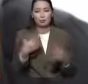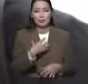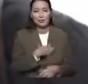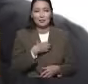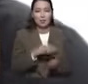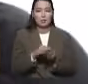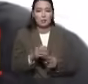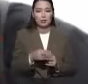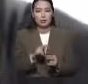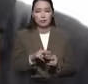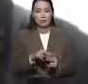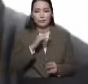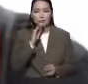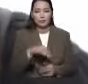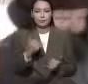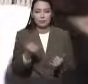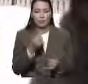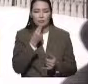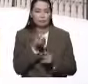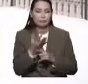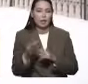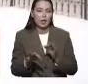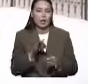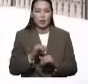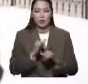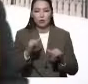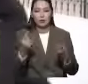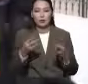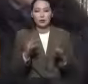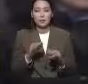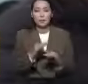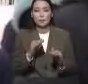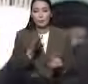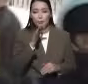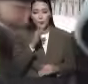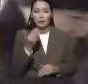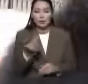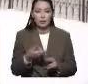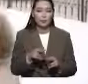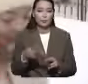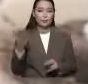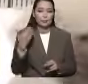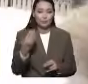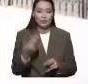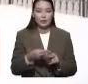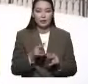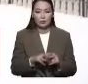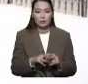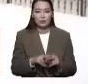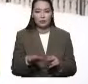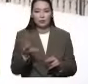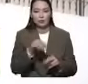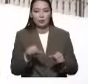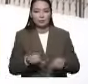ендік. Бұл енді ысырапшылдық деп ойлаймын. Бұрын малдар болған уақытта, сол уақытта құр мал басып кетпесін деп қоршап